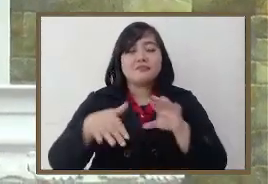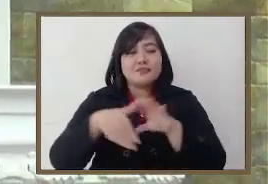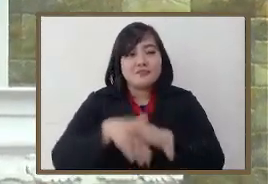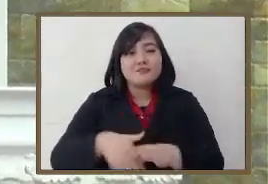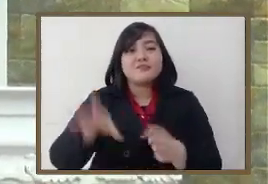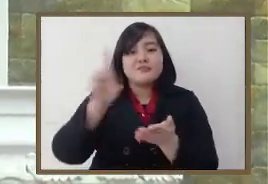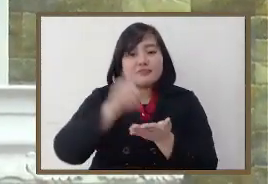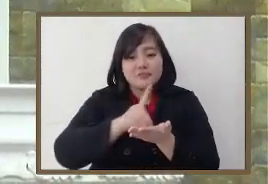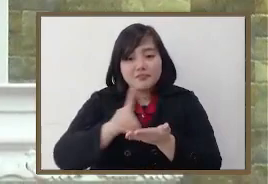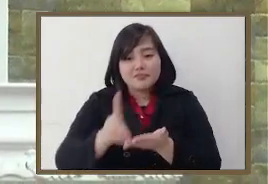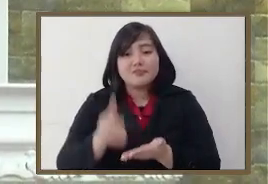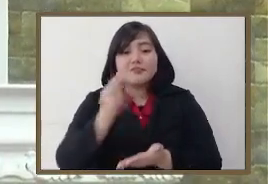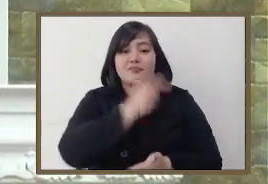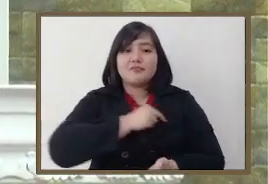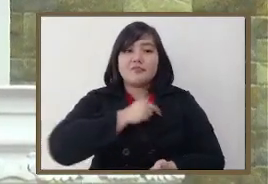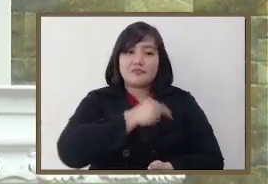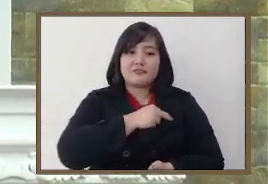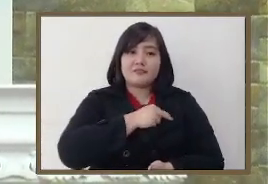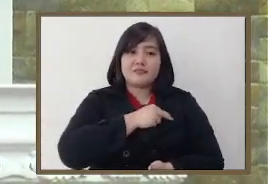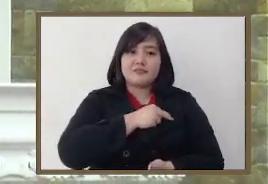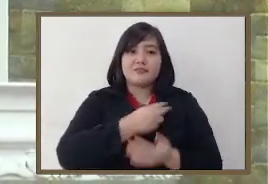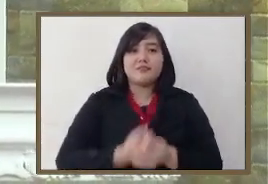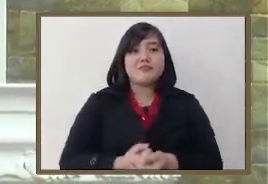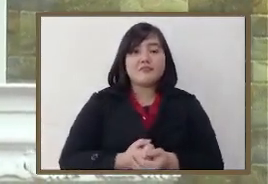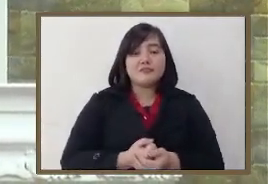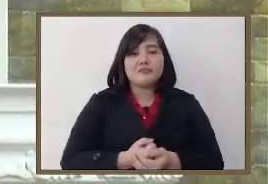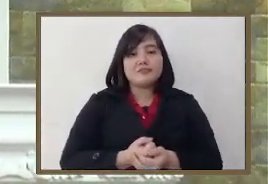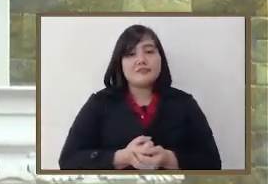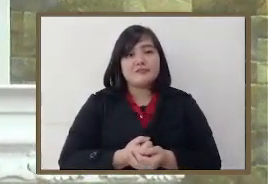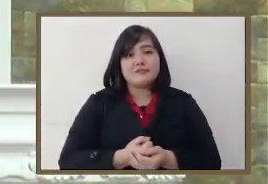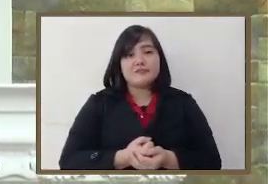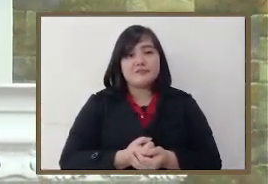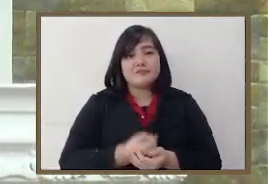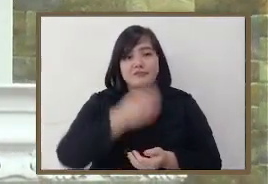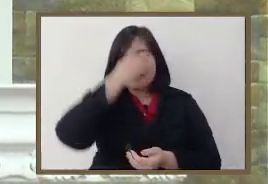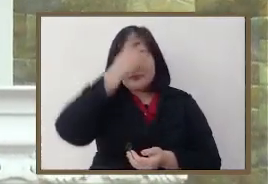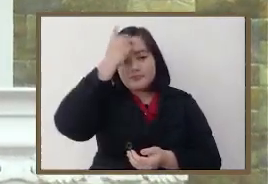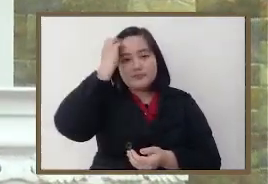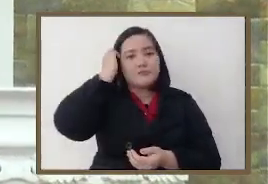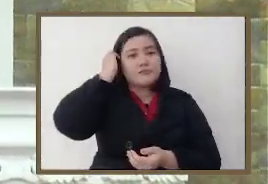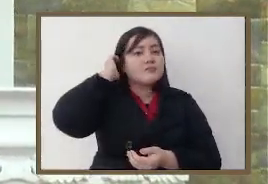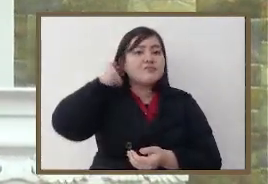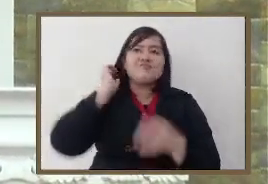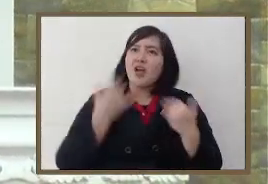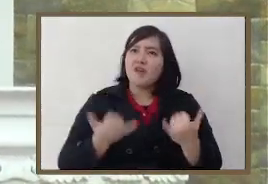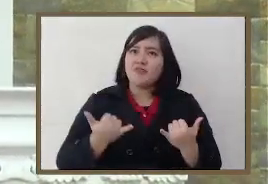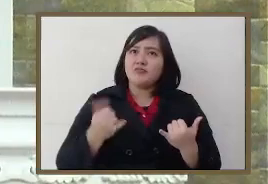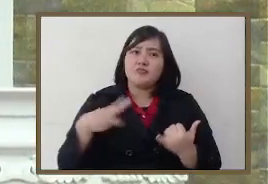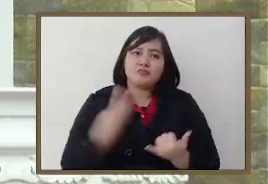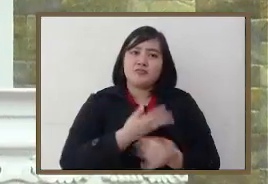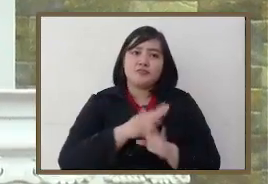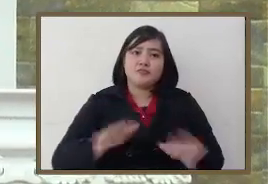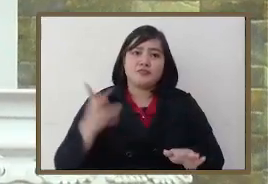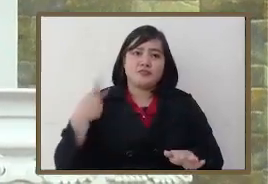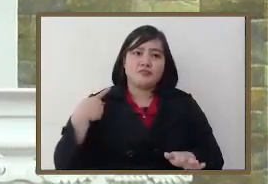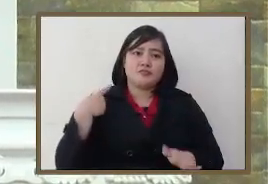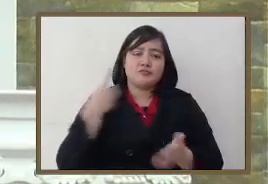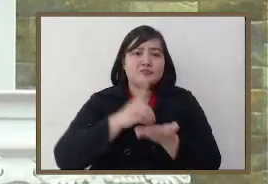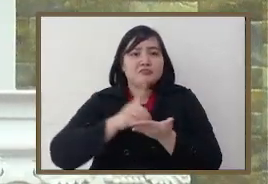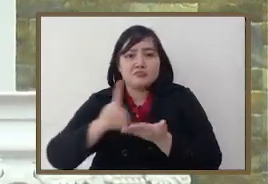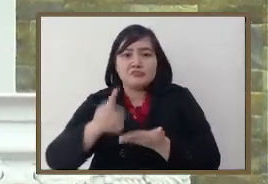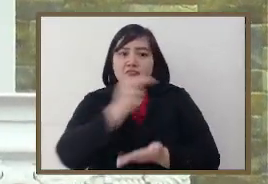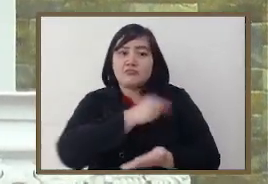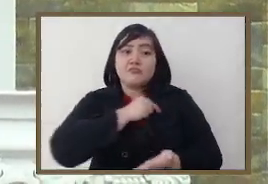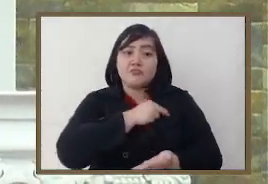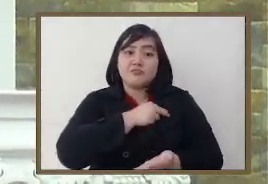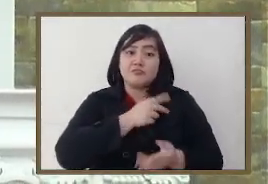divine nature. Alright? Wala ho tayong divine nature. Pero